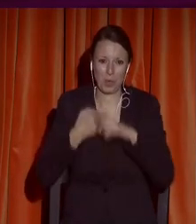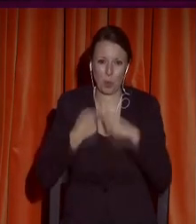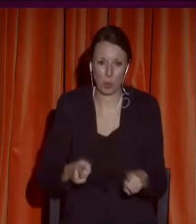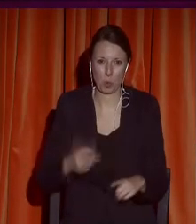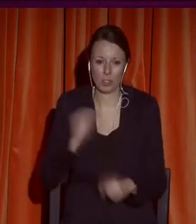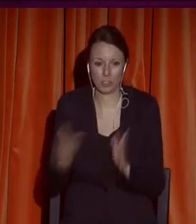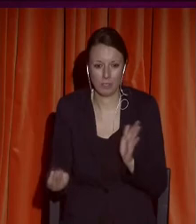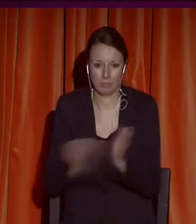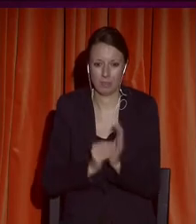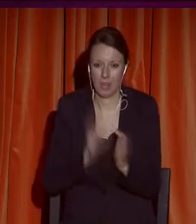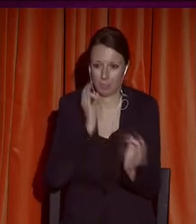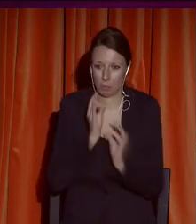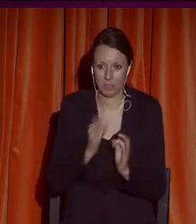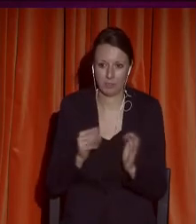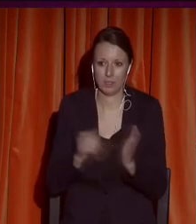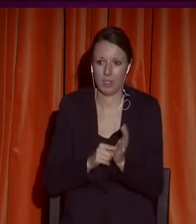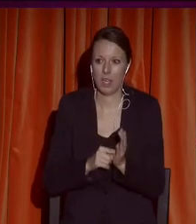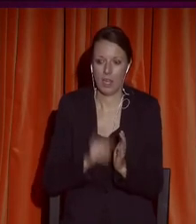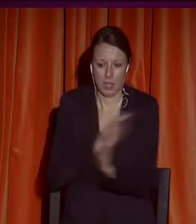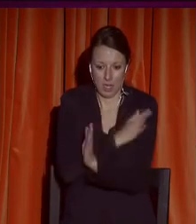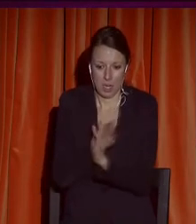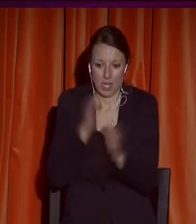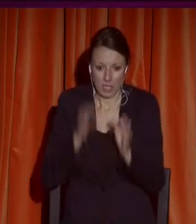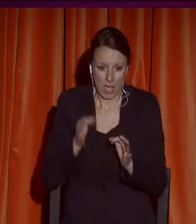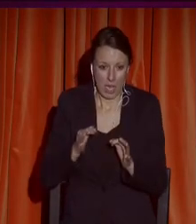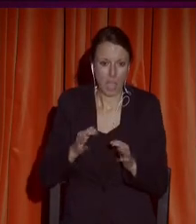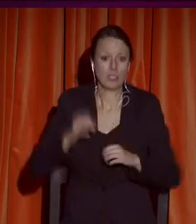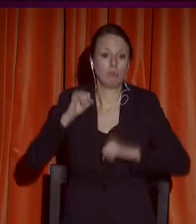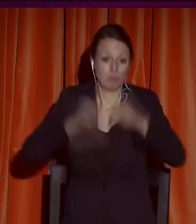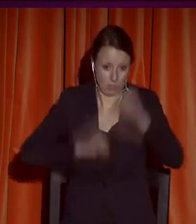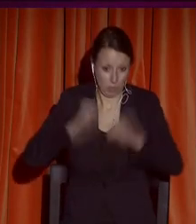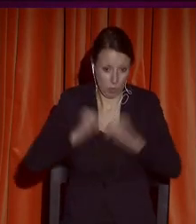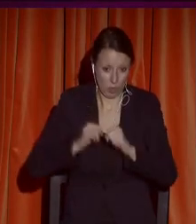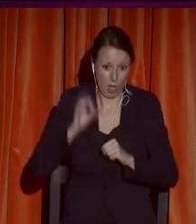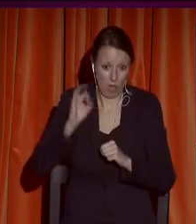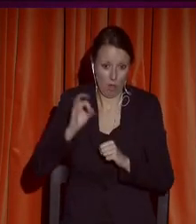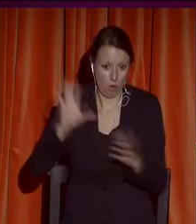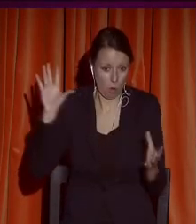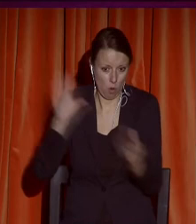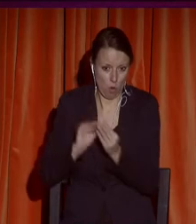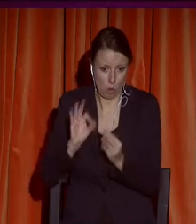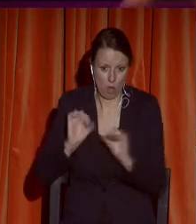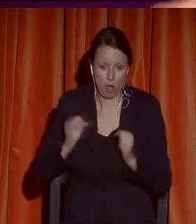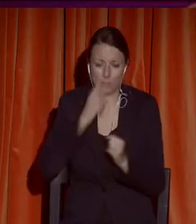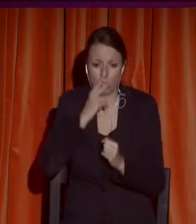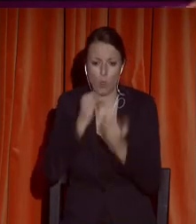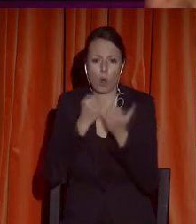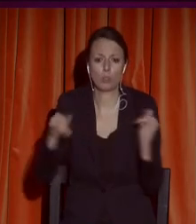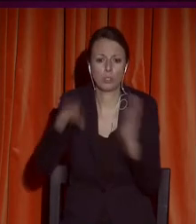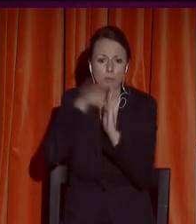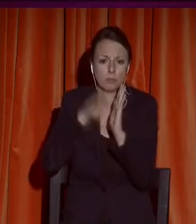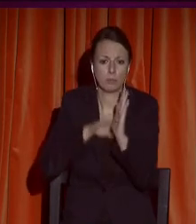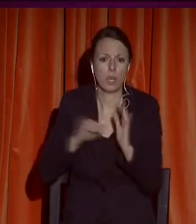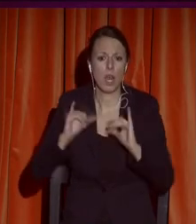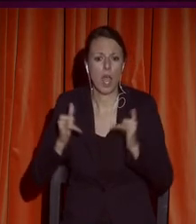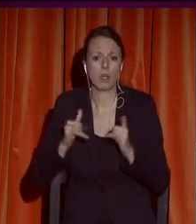powiem, że w dotychczasowym orzecznictwie Trybunału znajdujemy wskazówki, jak z pewnymi wyzwaniami, które rzecznik